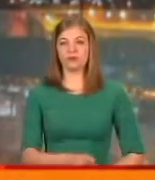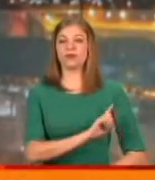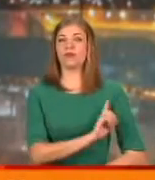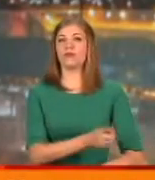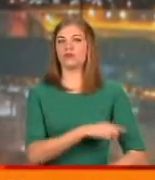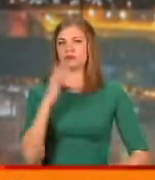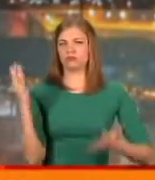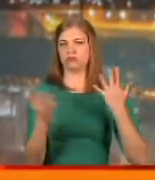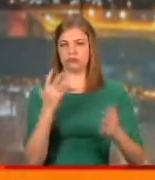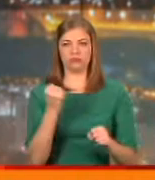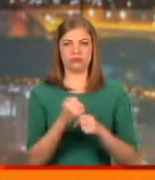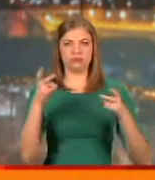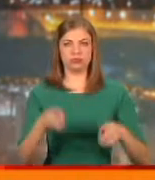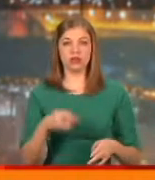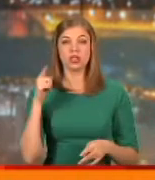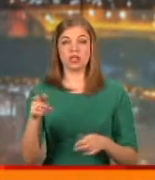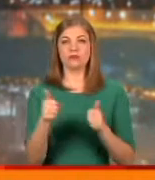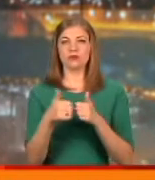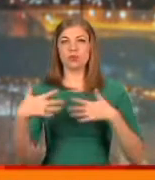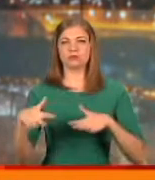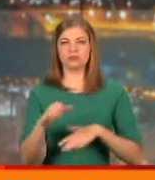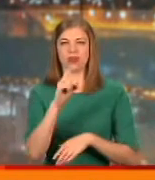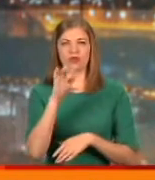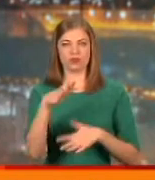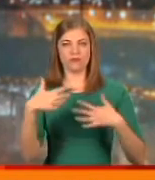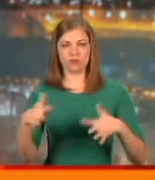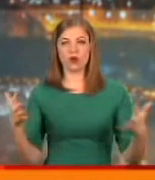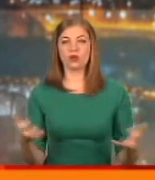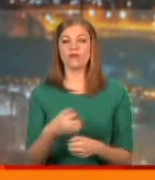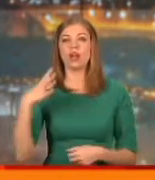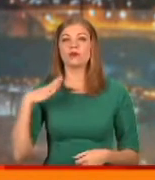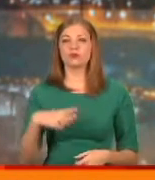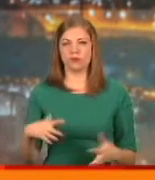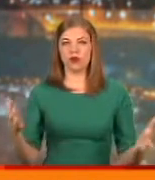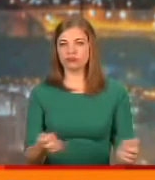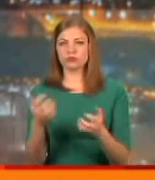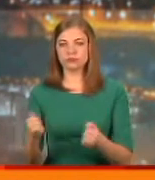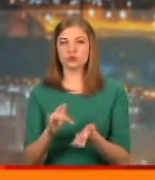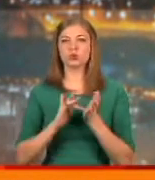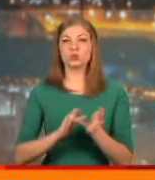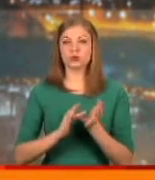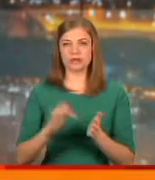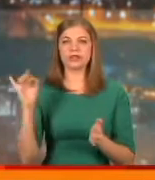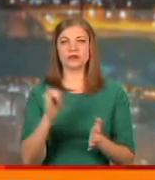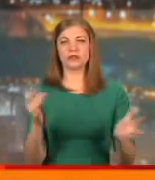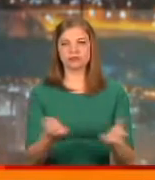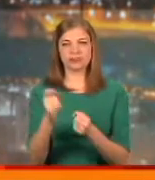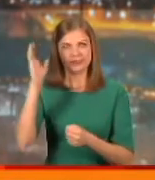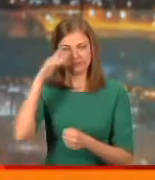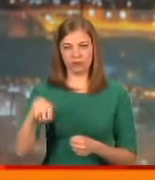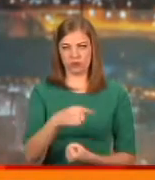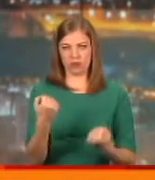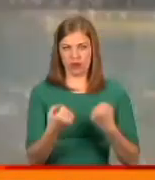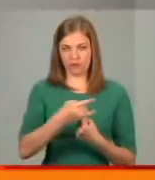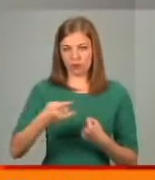Потужний шторм накоїв лиха на Запоріжжі. Там, на узбережжі Азовського моря, рятувальникам довелося евакуйовувати туристів та витягати із води